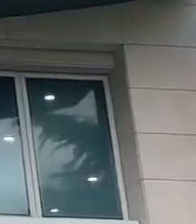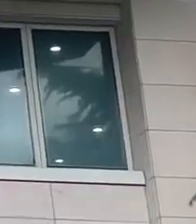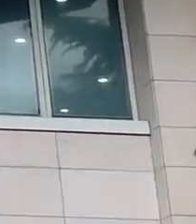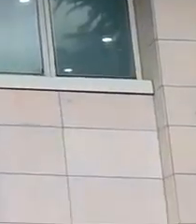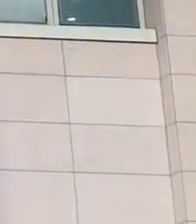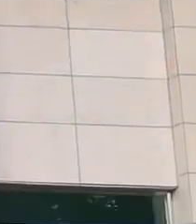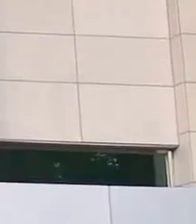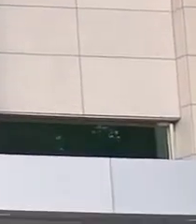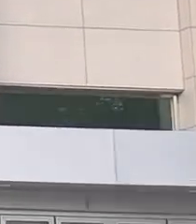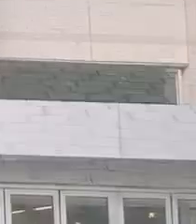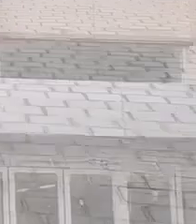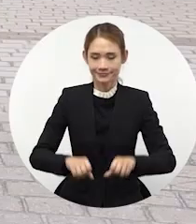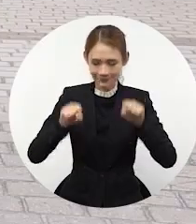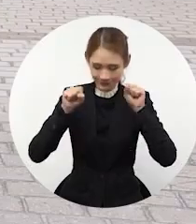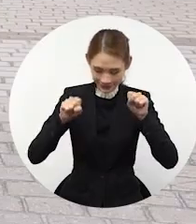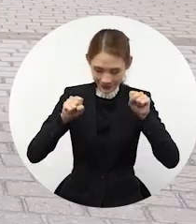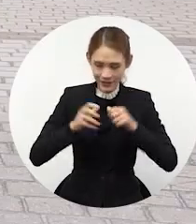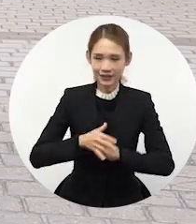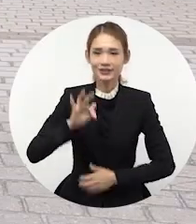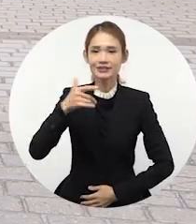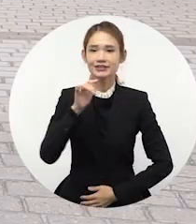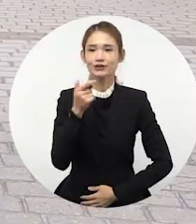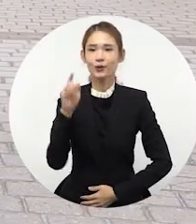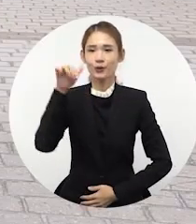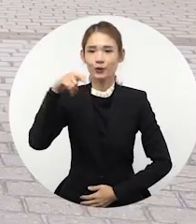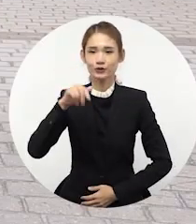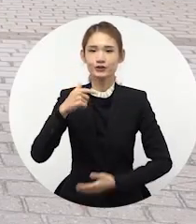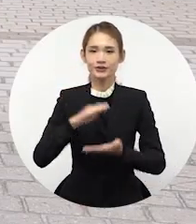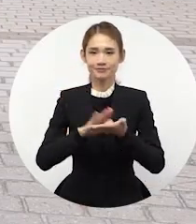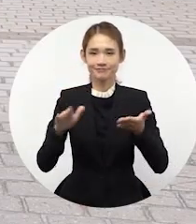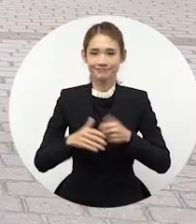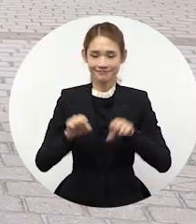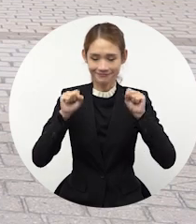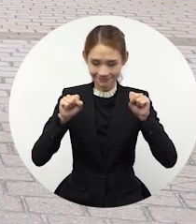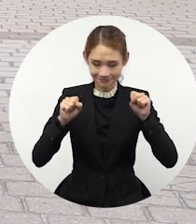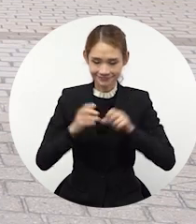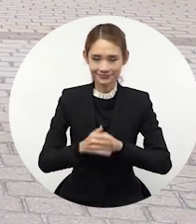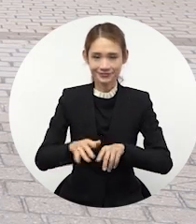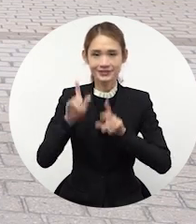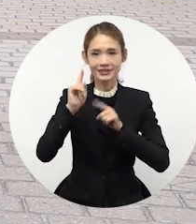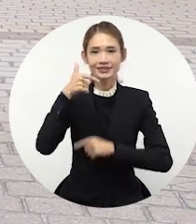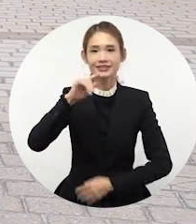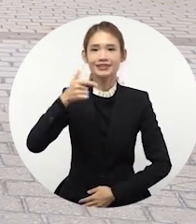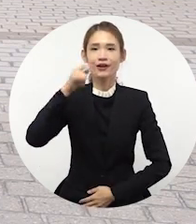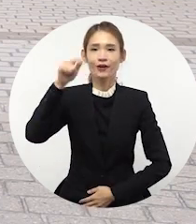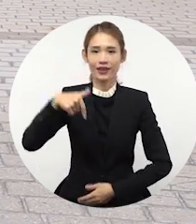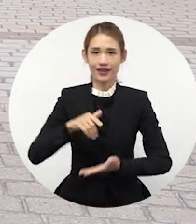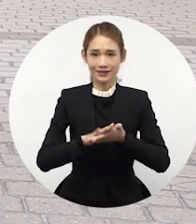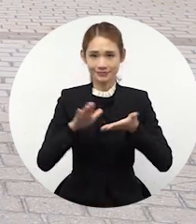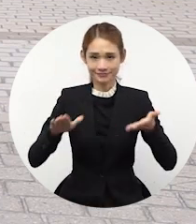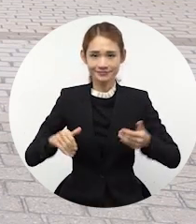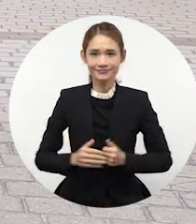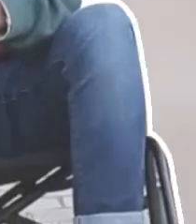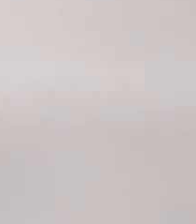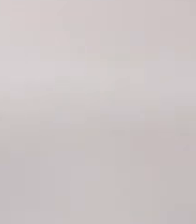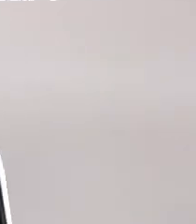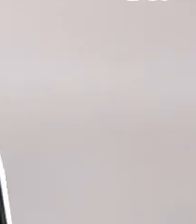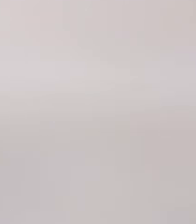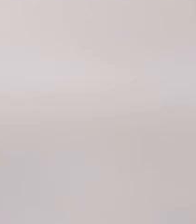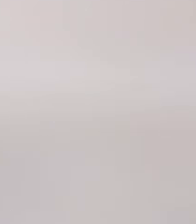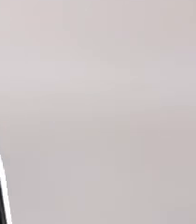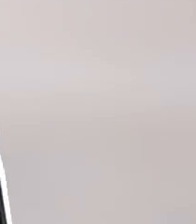우리가 사는 동네의 모습이 지나간다. 안녕하세요. 장애인식 개선 강사 신동윤입니다. 안녕하세요. 장애인식 개선 강사 이현학입니다.